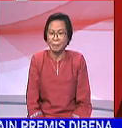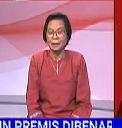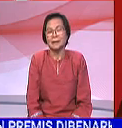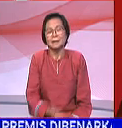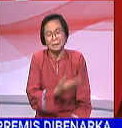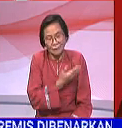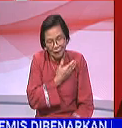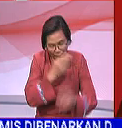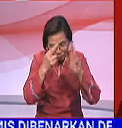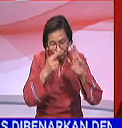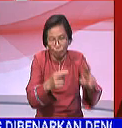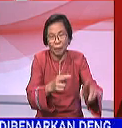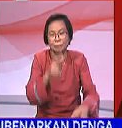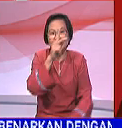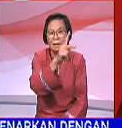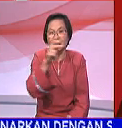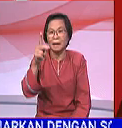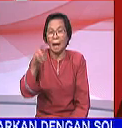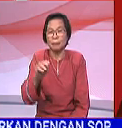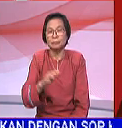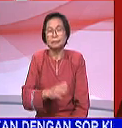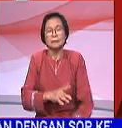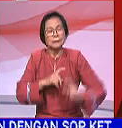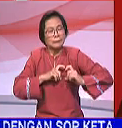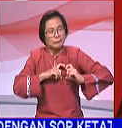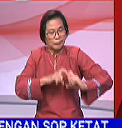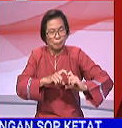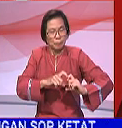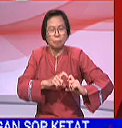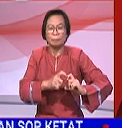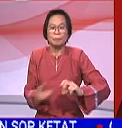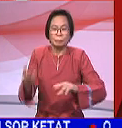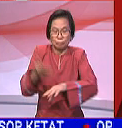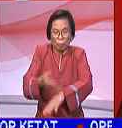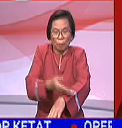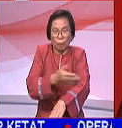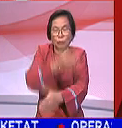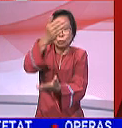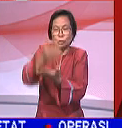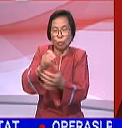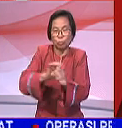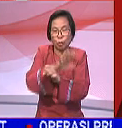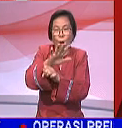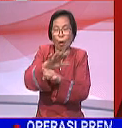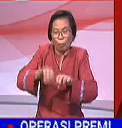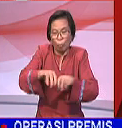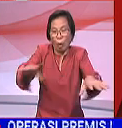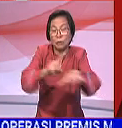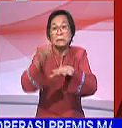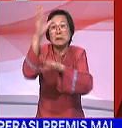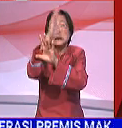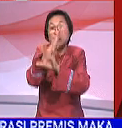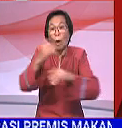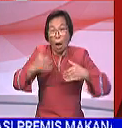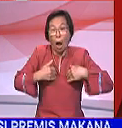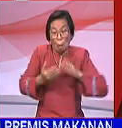dan salam hormat Kementerian Kesehatan commited menambah baik dan memperketat kan langkah-langkah membendung penularan kau Bisma bosbis Rawa ia